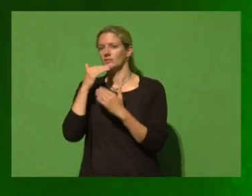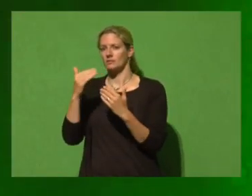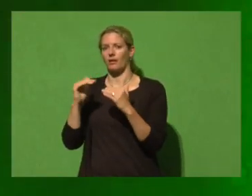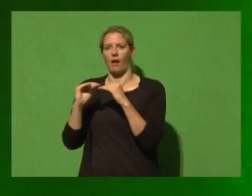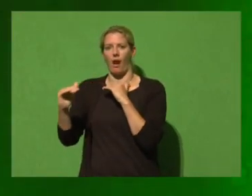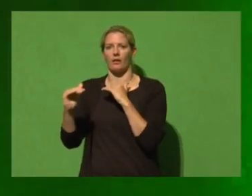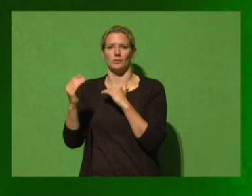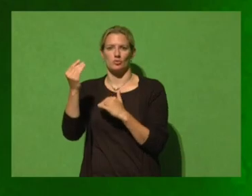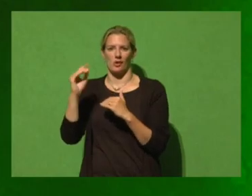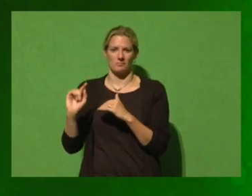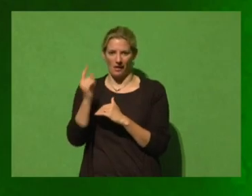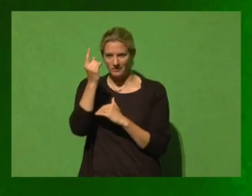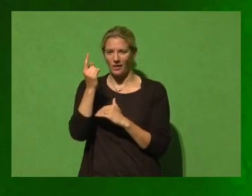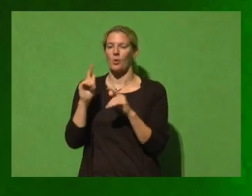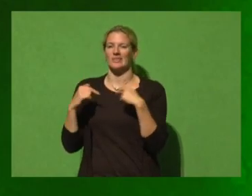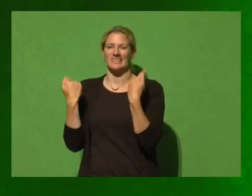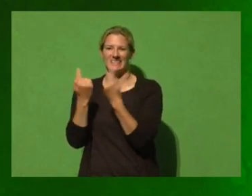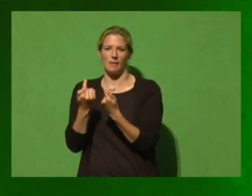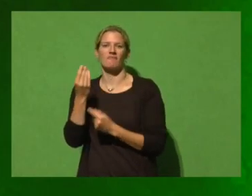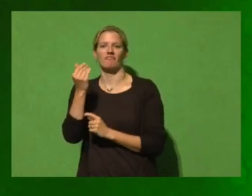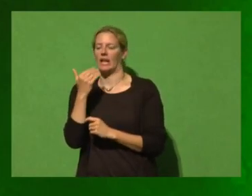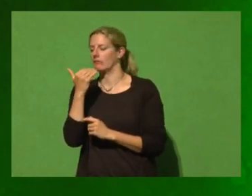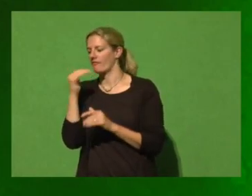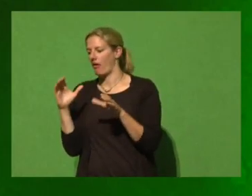Landesschatzmeister und dem Team des Finanzreferats aus.